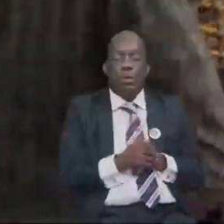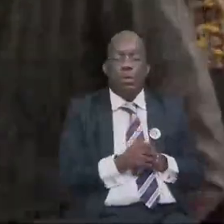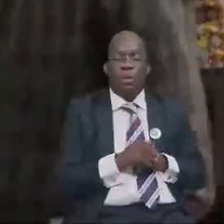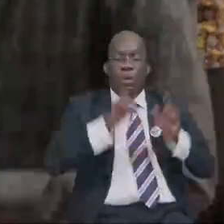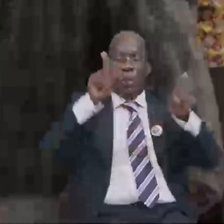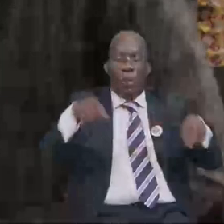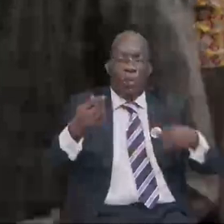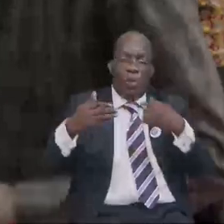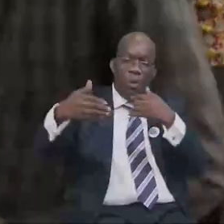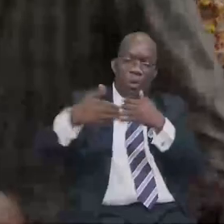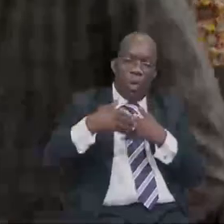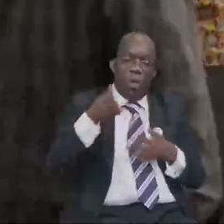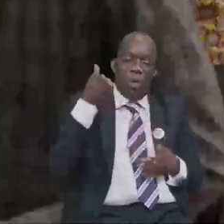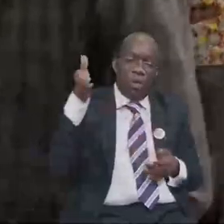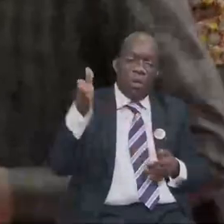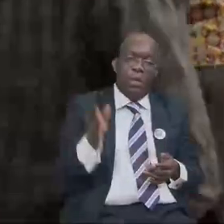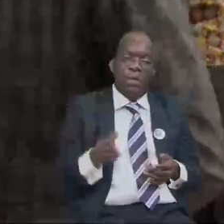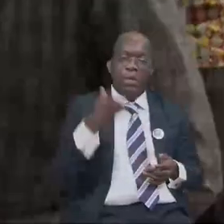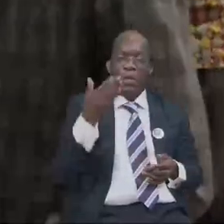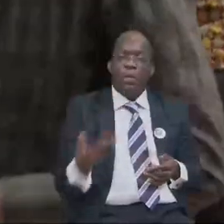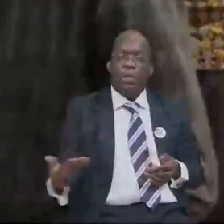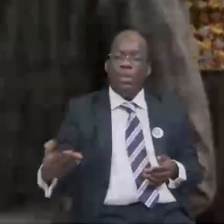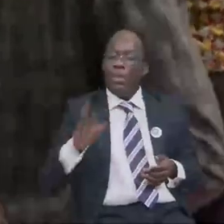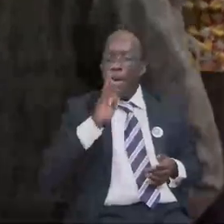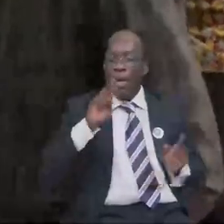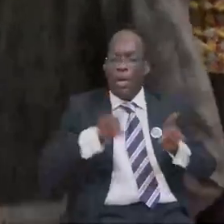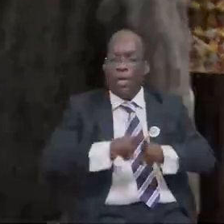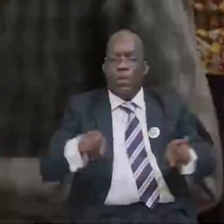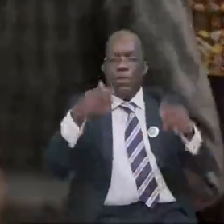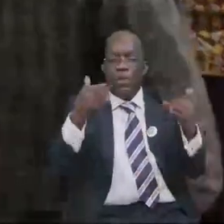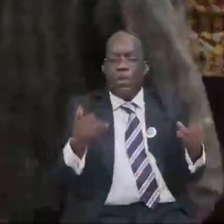Retourne encore là-bas. Les choses sont différentes maintenant.